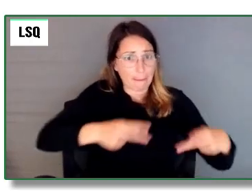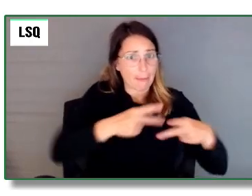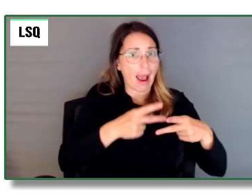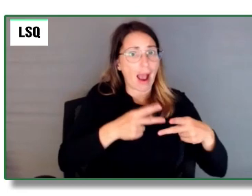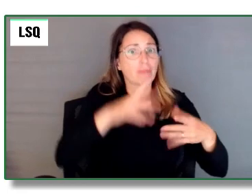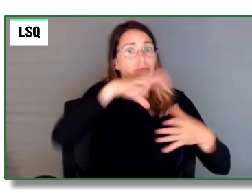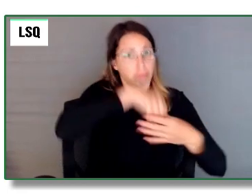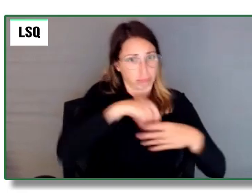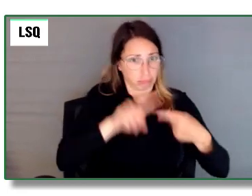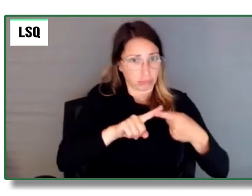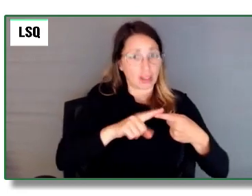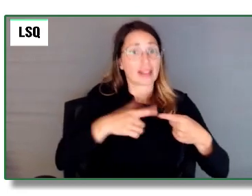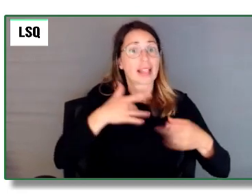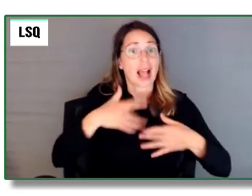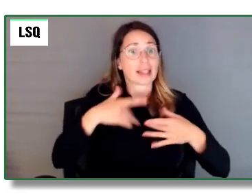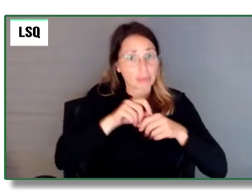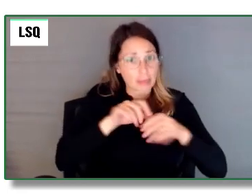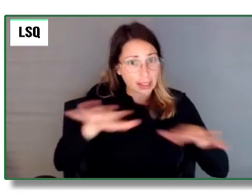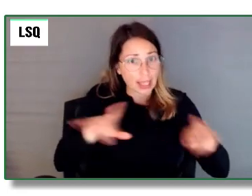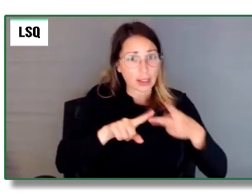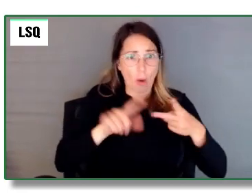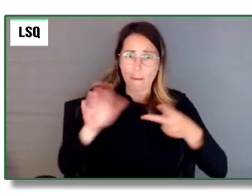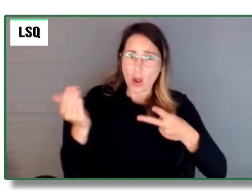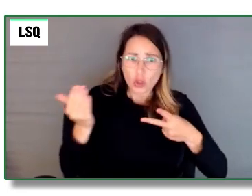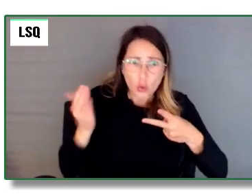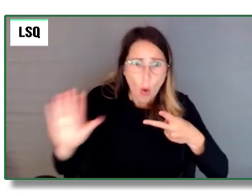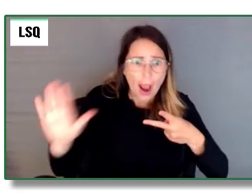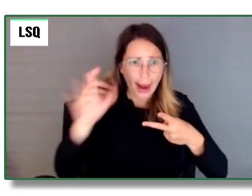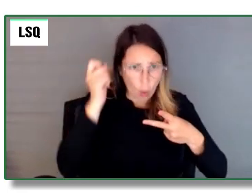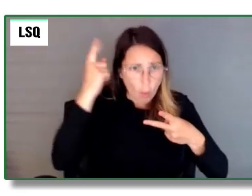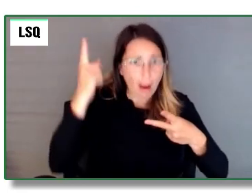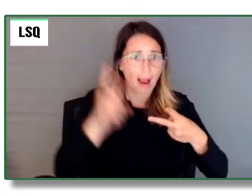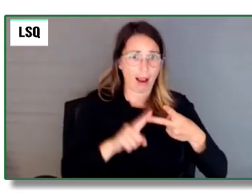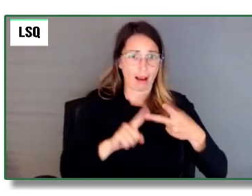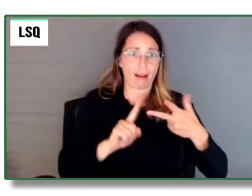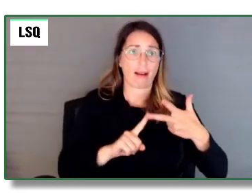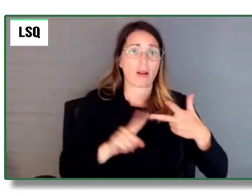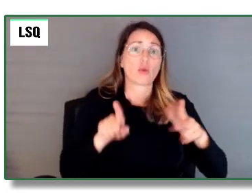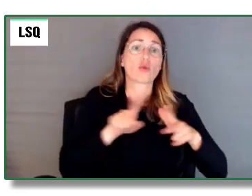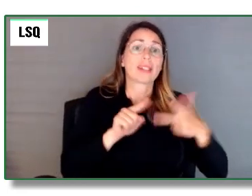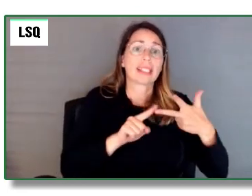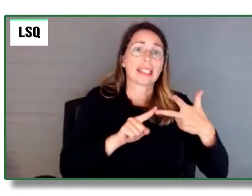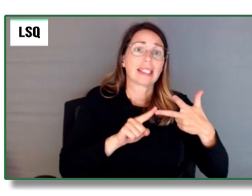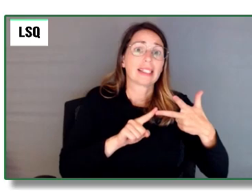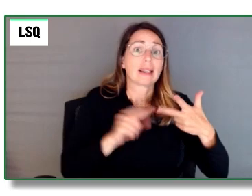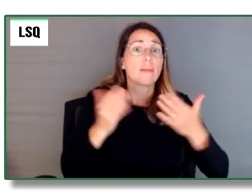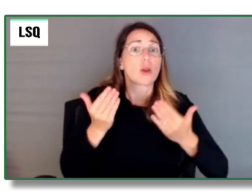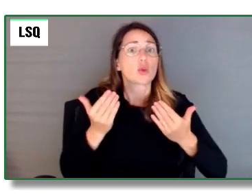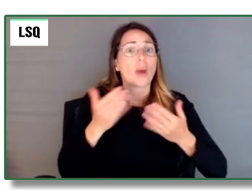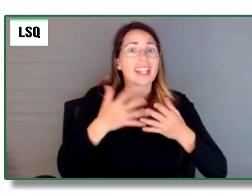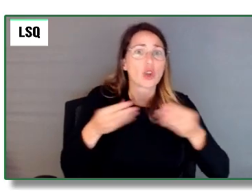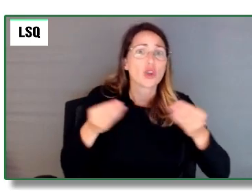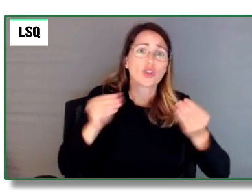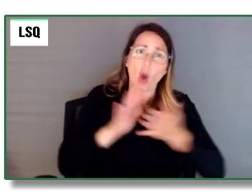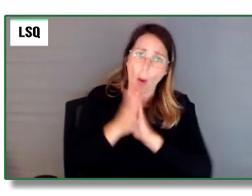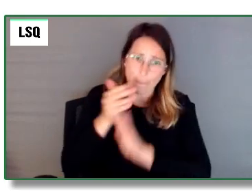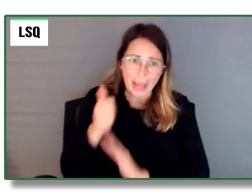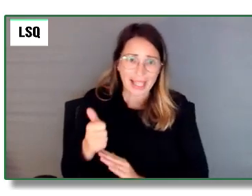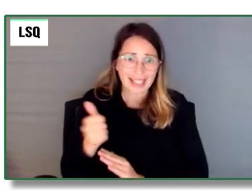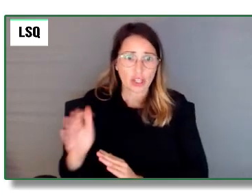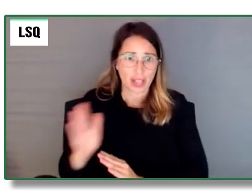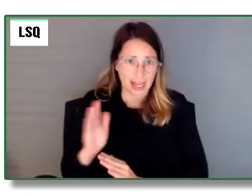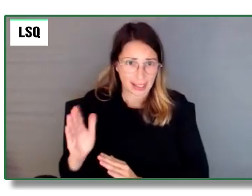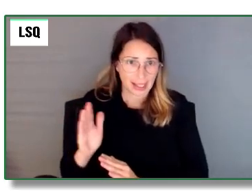besoins. Et Mahader a parlé du besoin des solutions personnalisées. Et Carrie et les idées novatrices de son